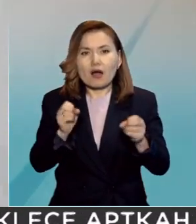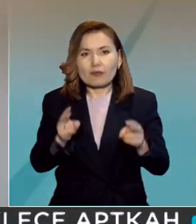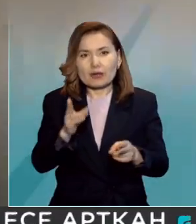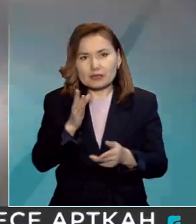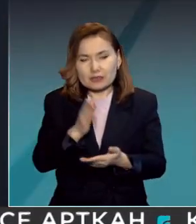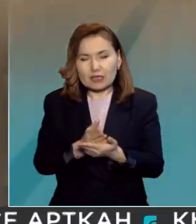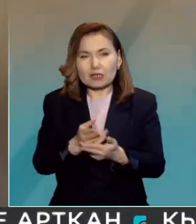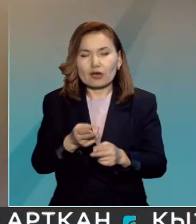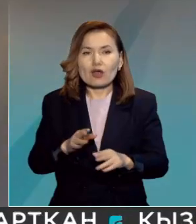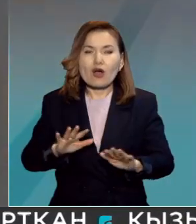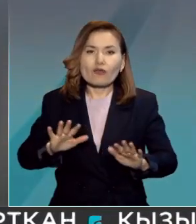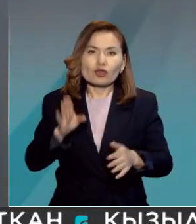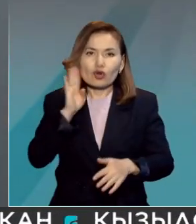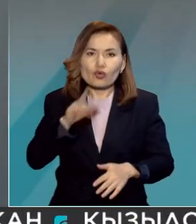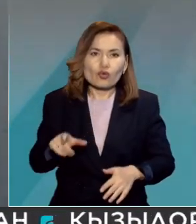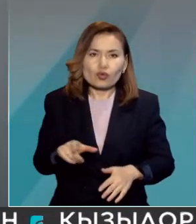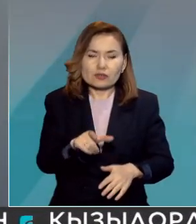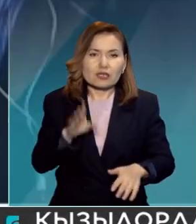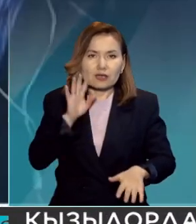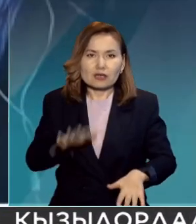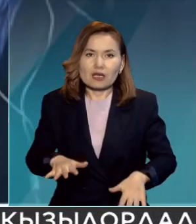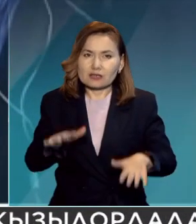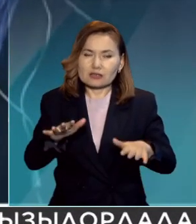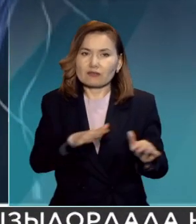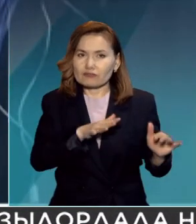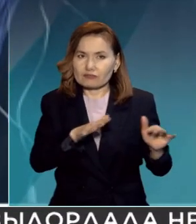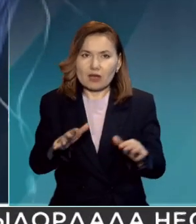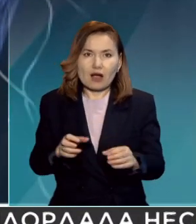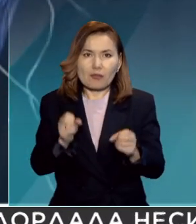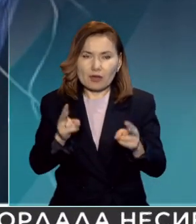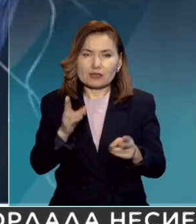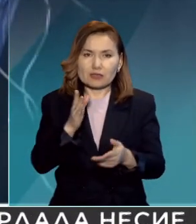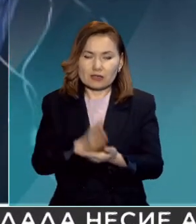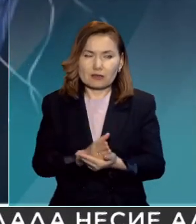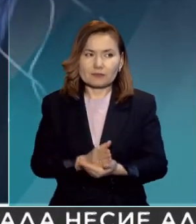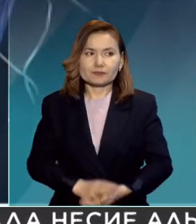тасиды, сол кезінде белгілі болады жағдай. Рахмет, Дәуренбек.